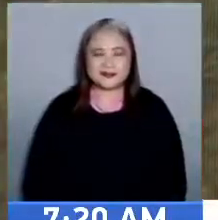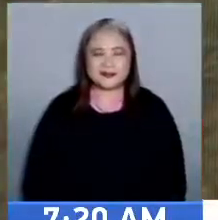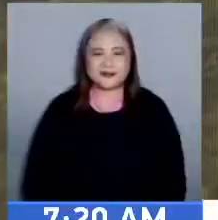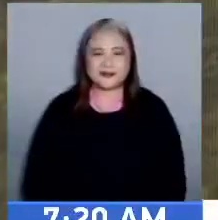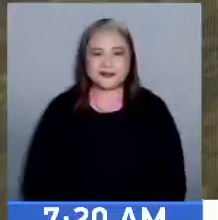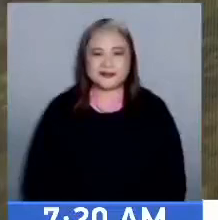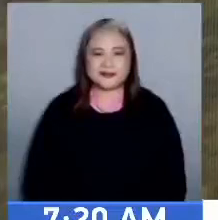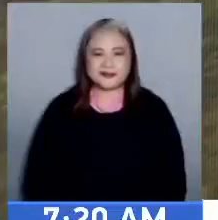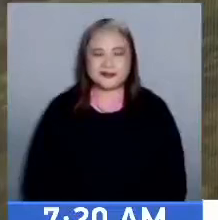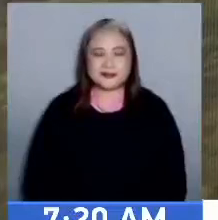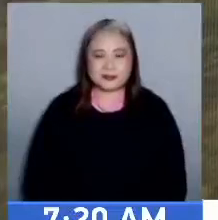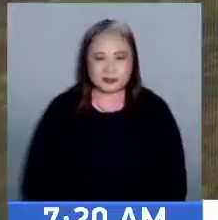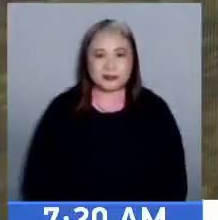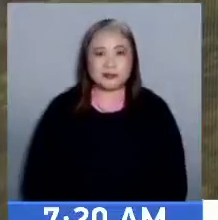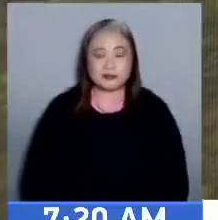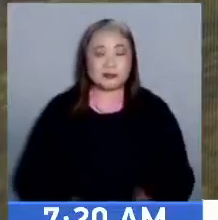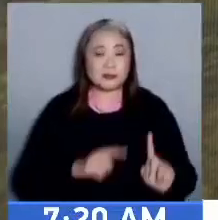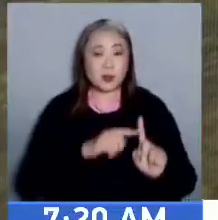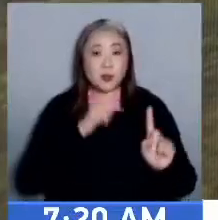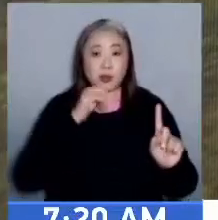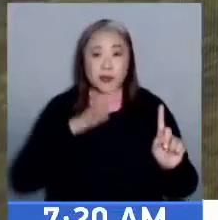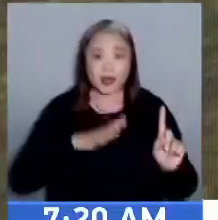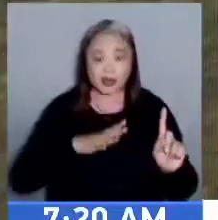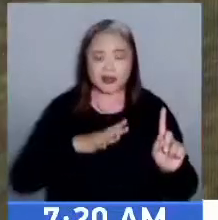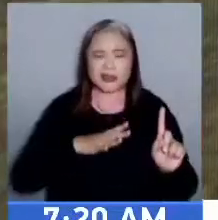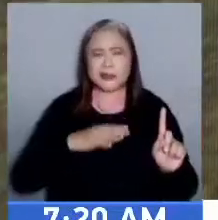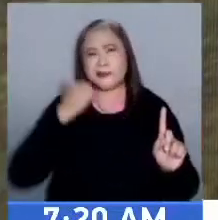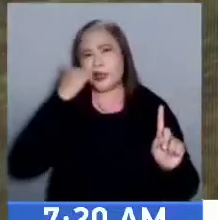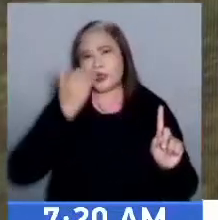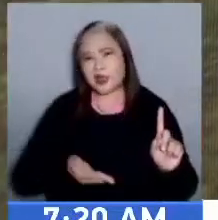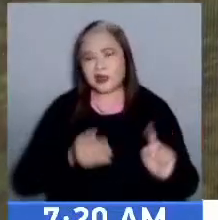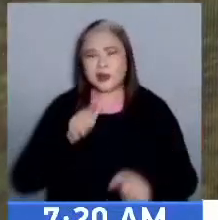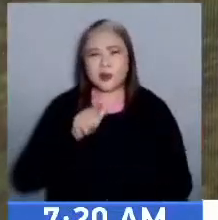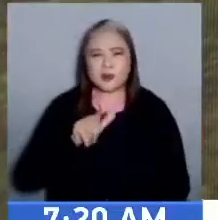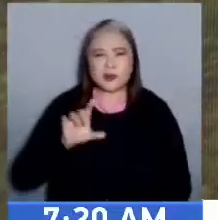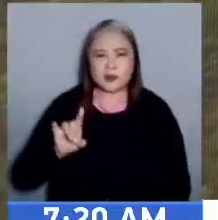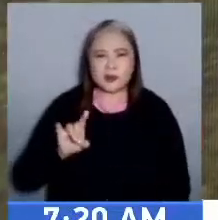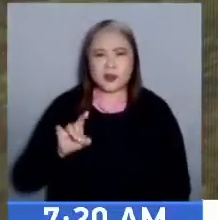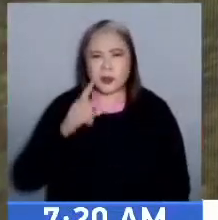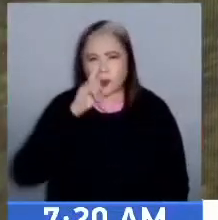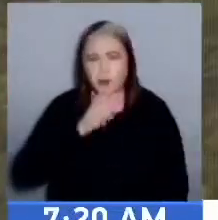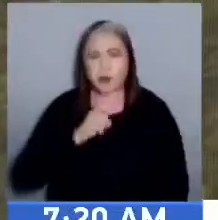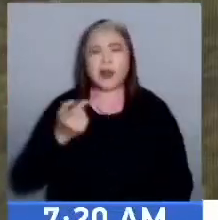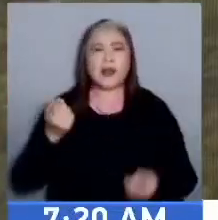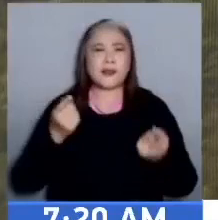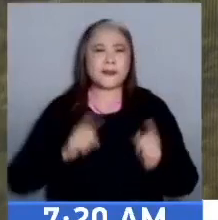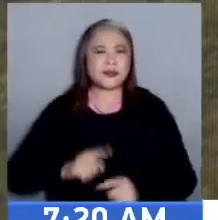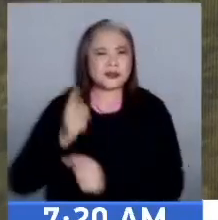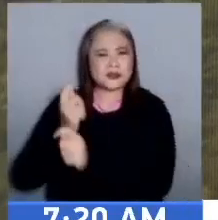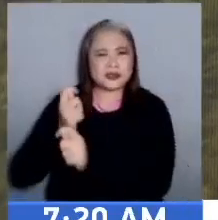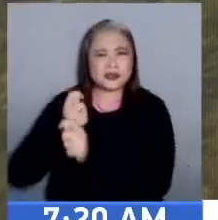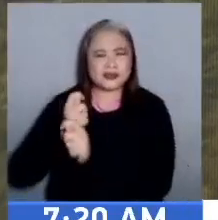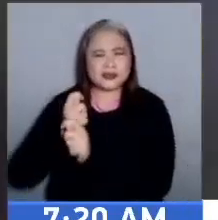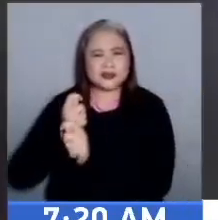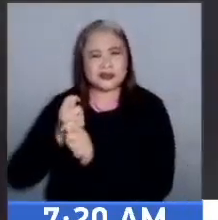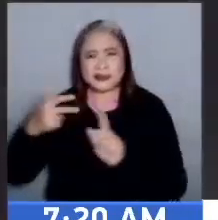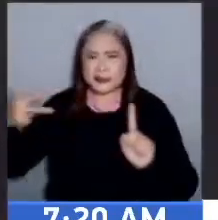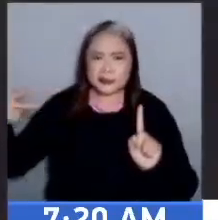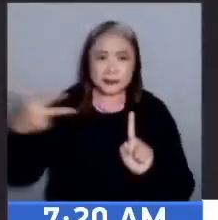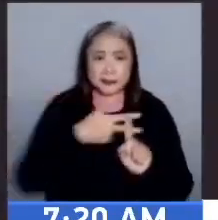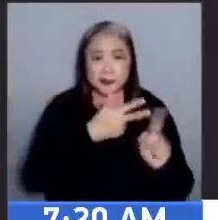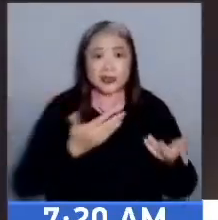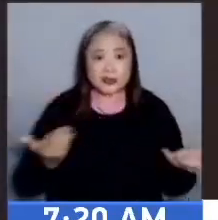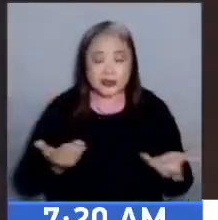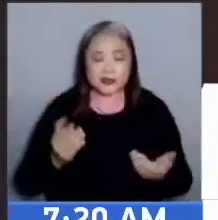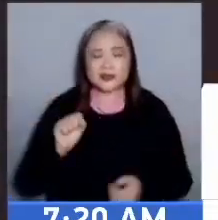Patay ang isang babaeng 82 taong gulang matapos masagasaan ng truck sa Santo Tomas, La Union. Ayon sa pulisya, na itakbo pa sa ospital